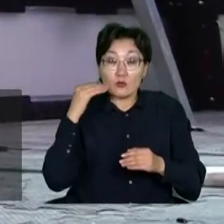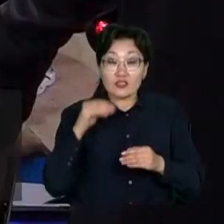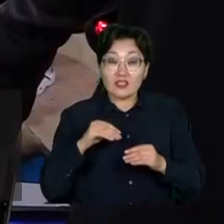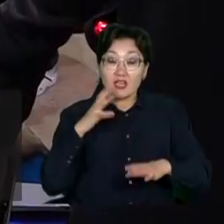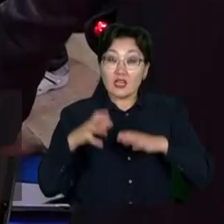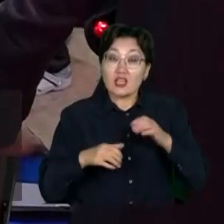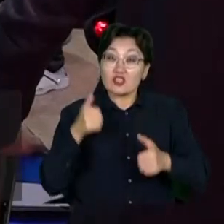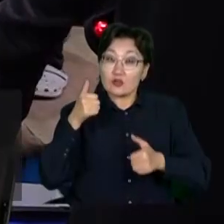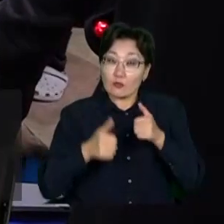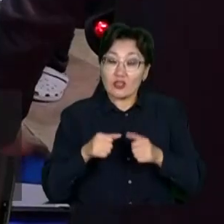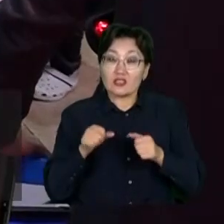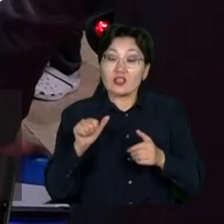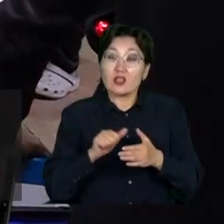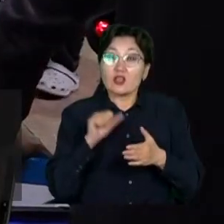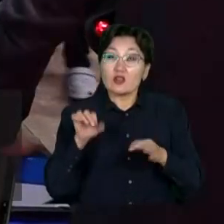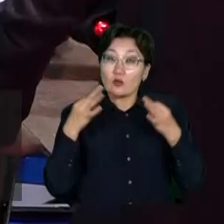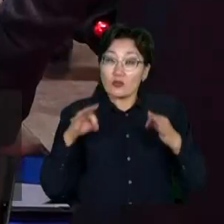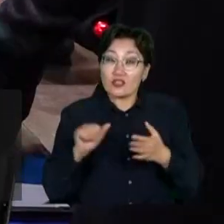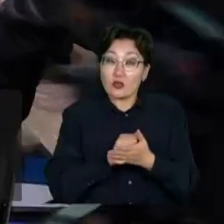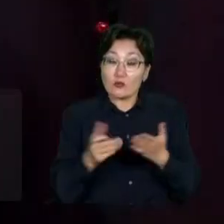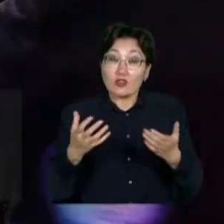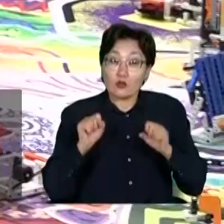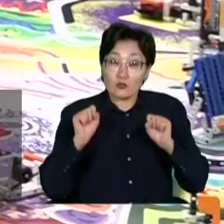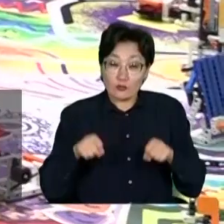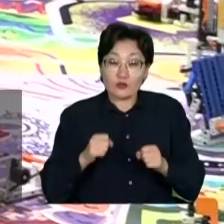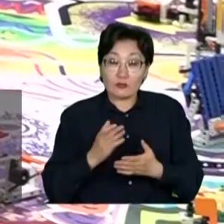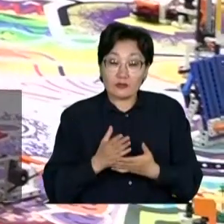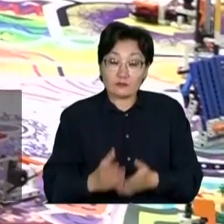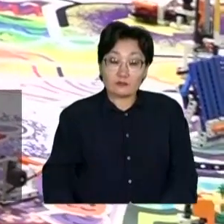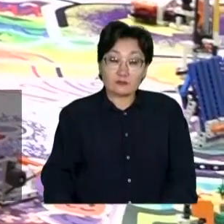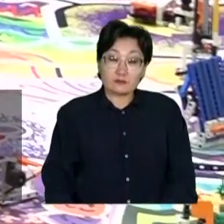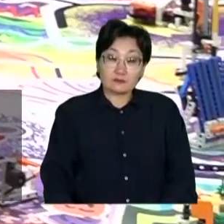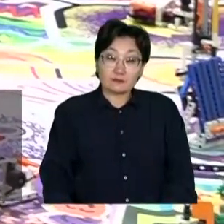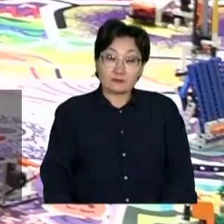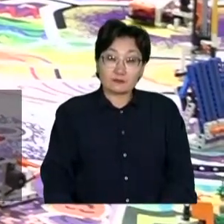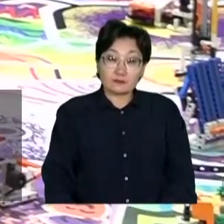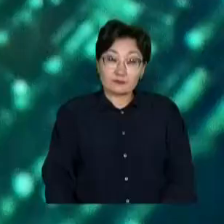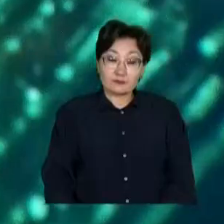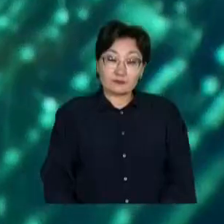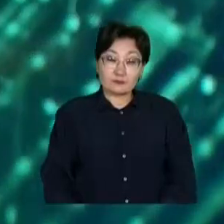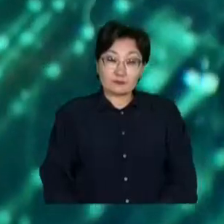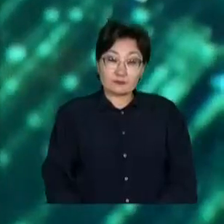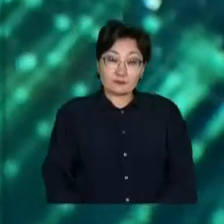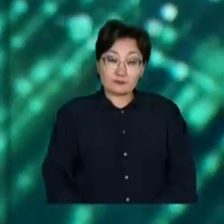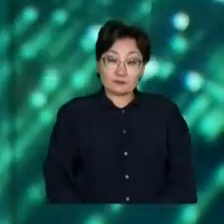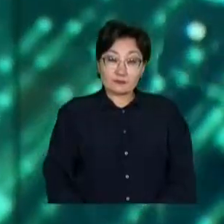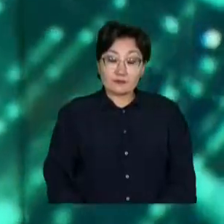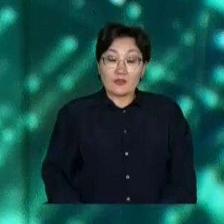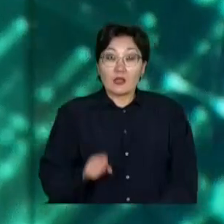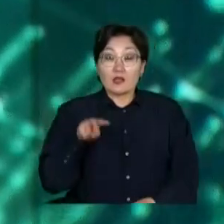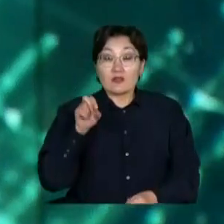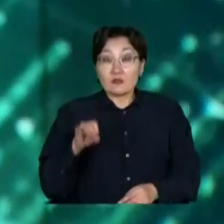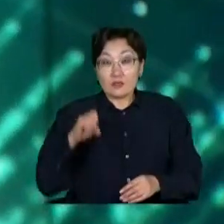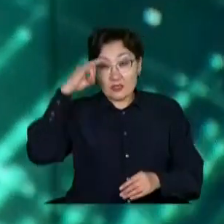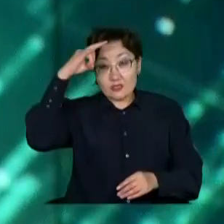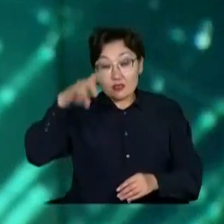халықаралық чемпионаттарға лицензияларға ие болады. Жансая Олжабек, Ернат Болатбек, Алматы телеарнасы. Әл-Фараби атында